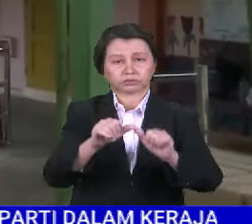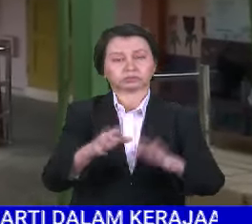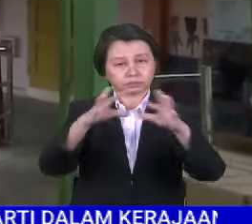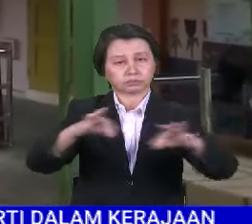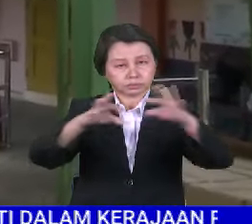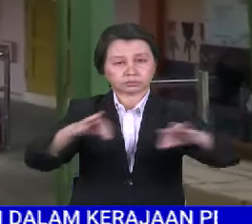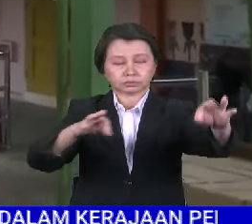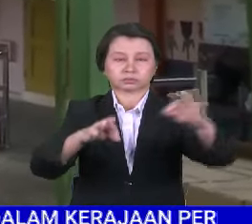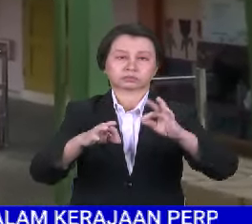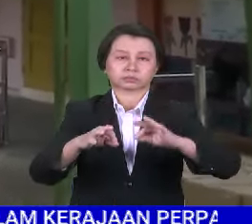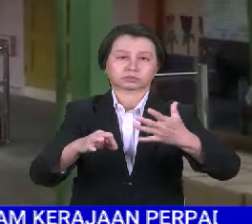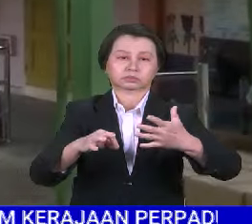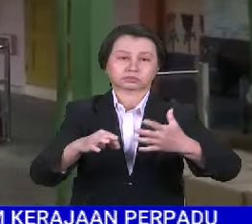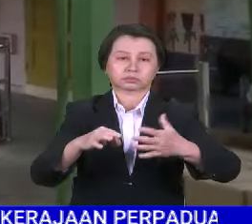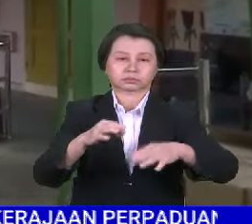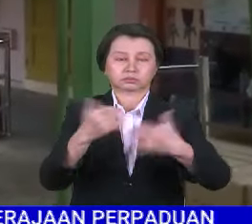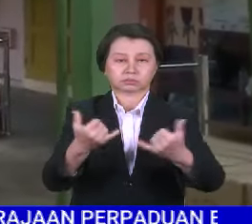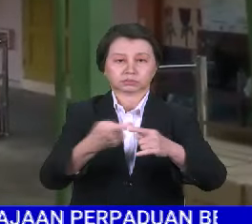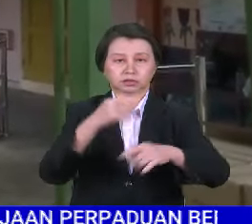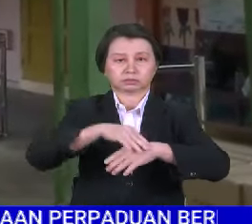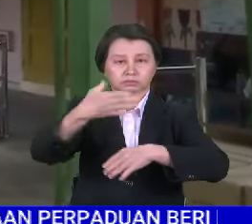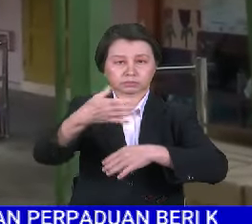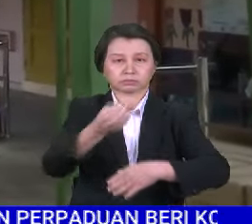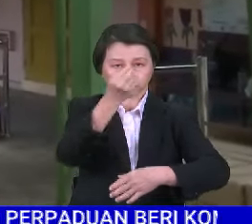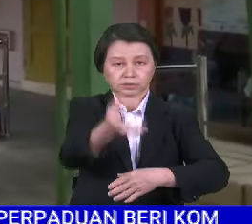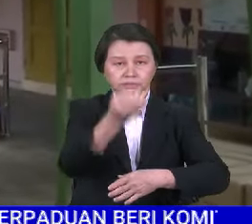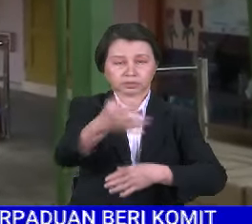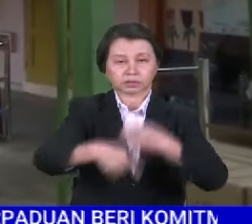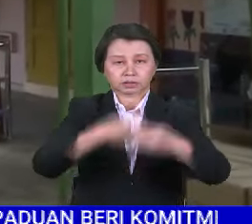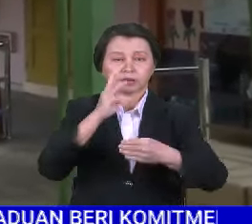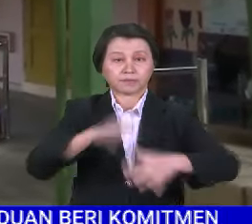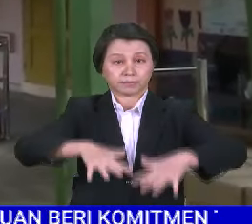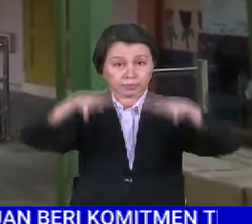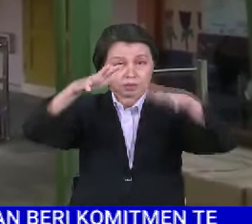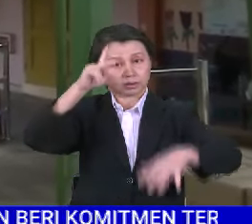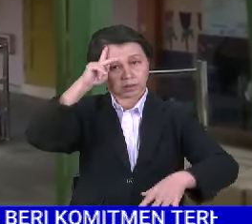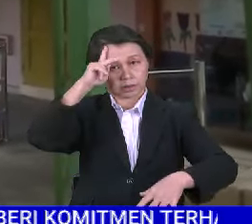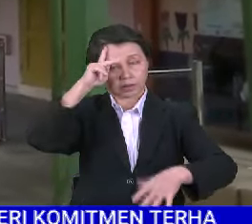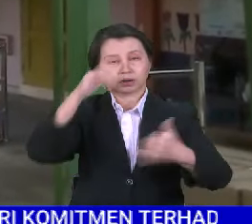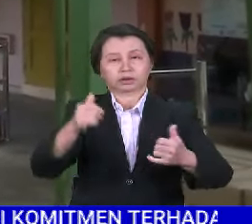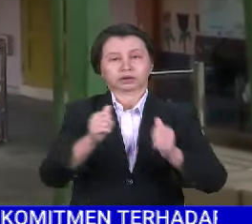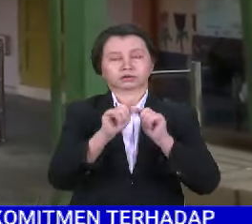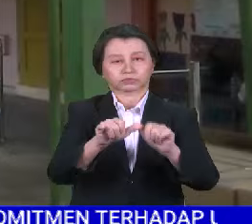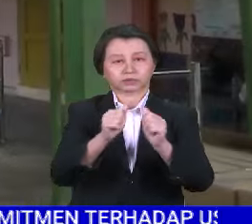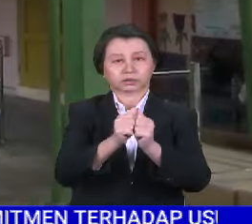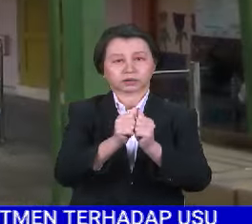membawakan perkembangan semasa, dari semasa ke semasa berkenaan dengan banjir di Kelantan. Jadi